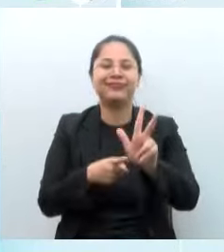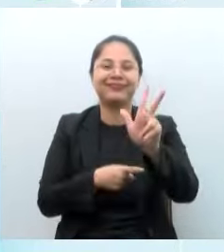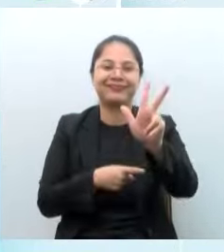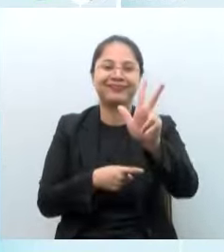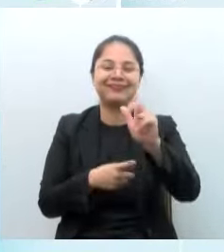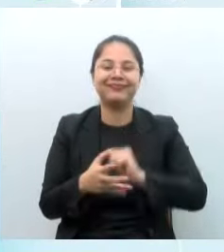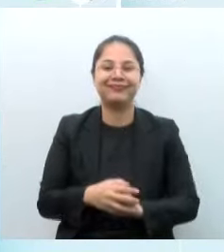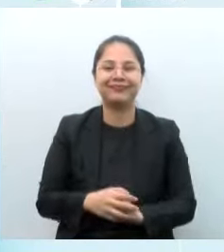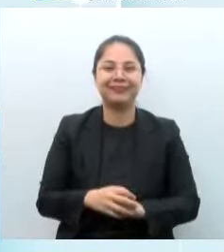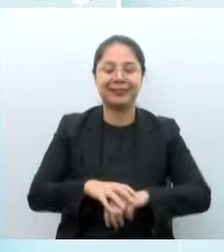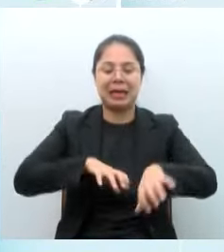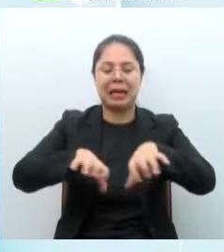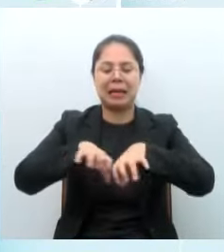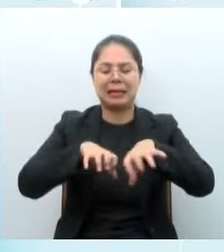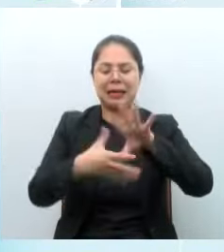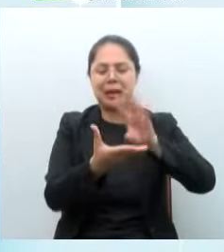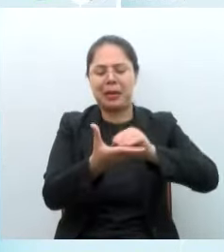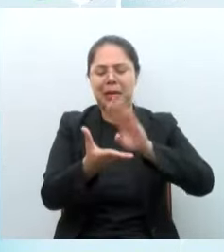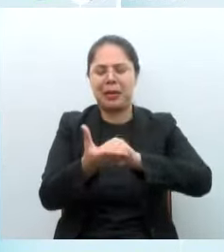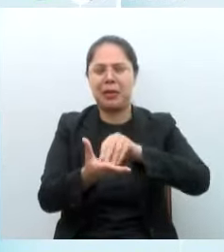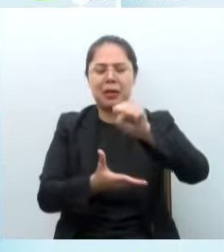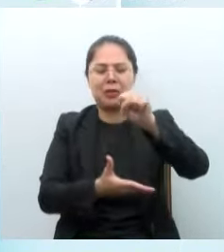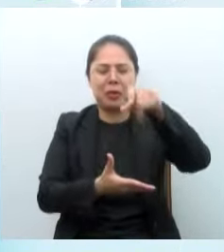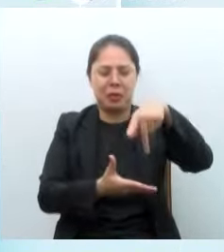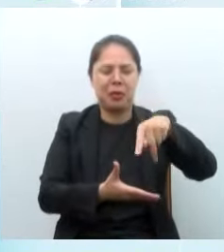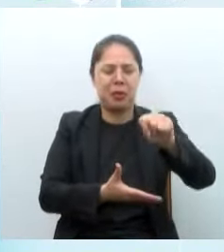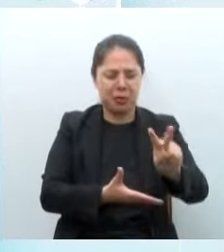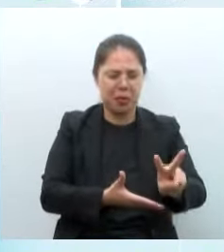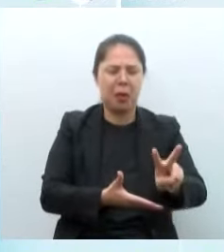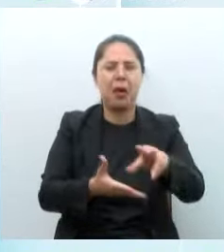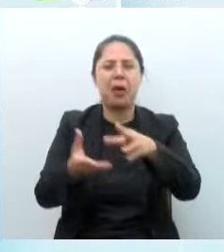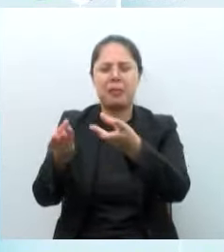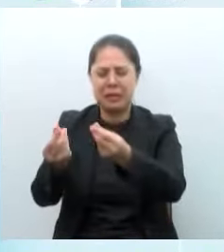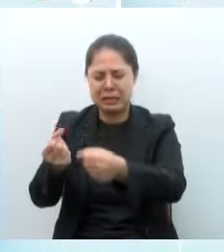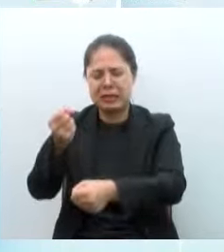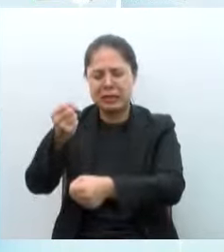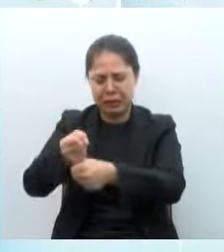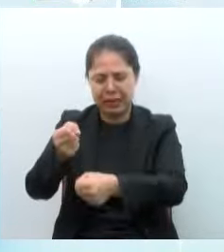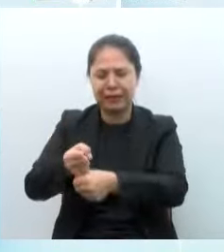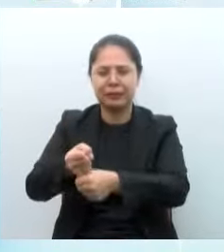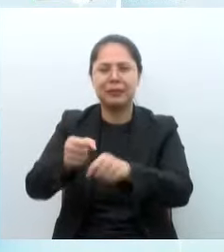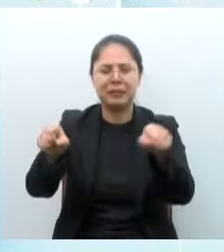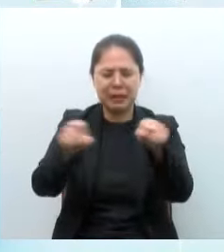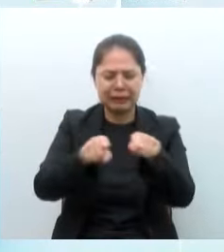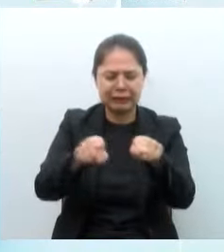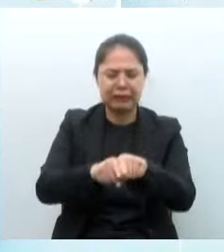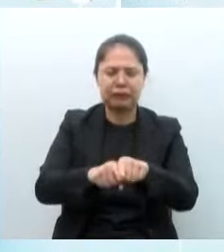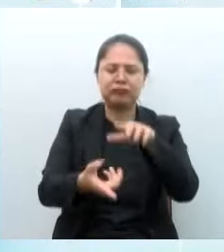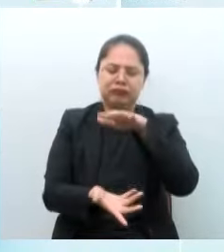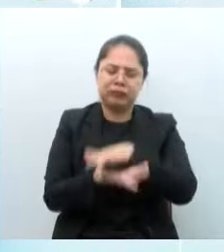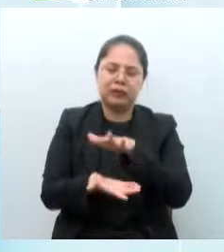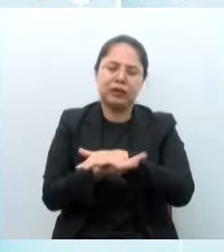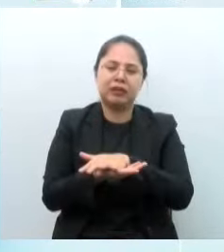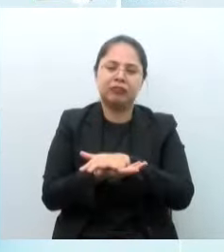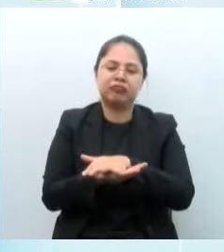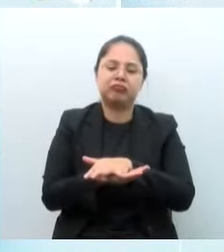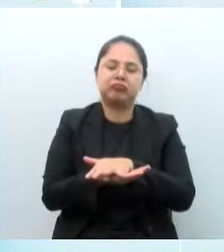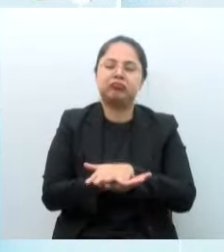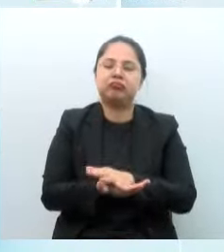การที่จัดเก็บซ้ำซ้อนทั้งจากสพท.ก็เก็บเขตก็เก็บซึ่งเป็นภาระของโรงเรียนตัวนี้เราก็จ